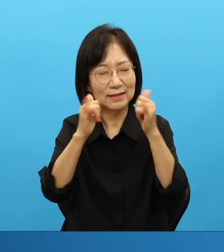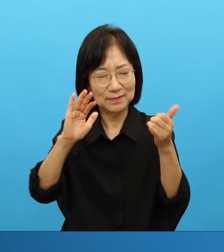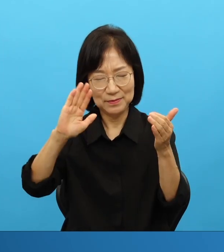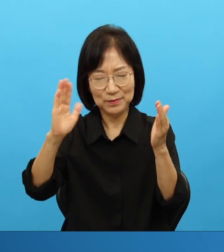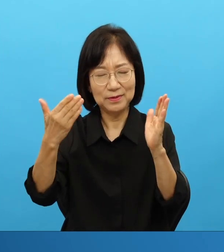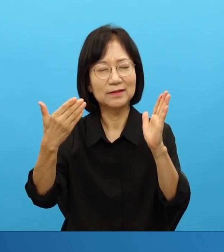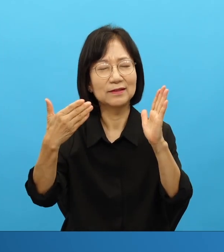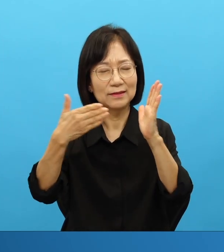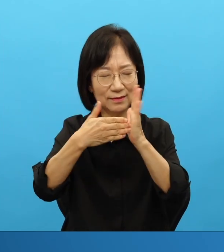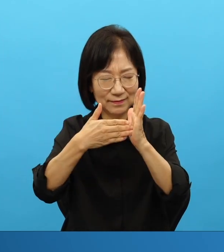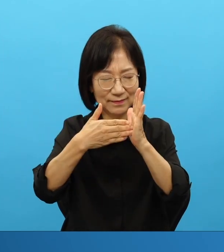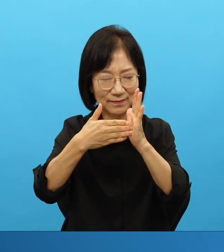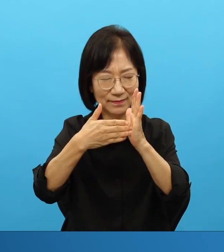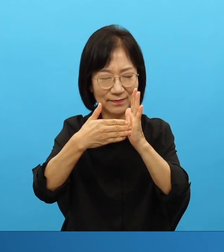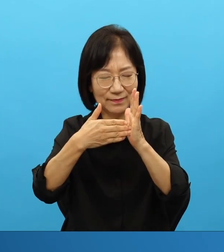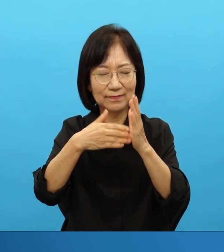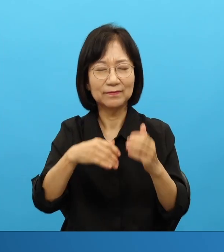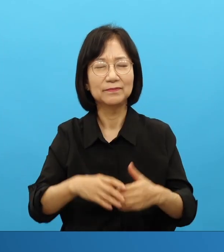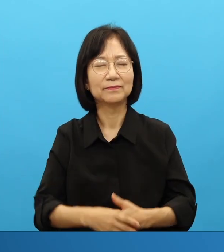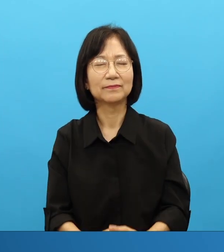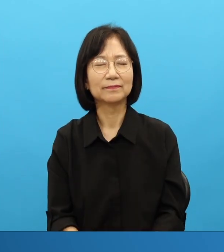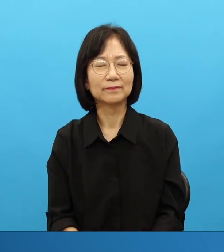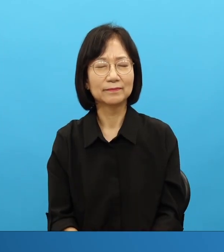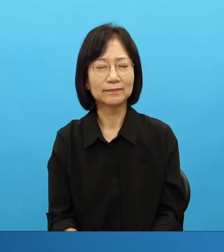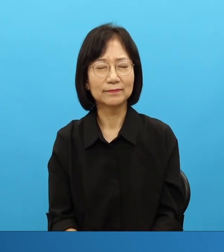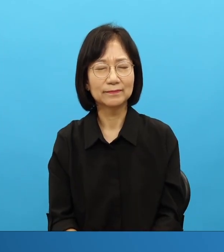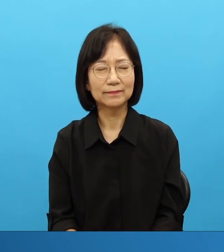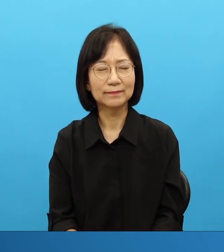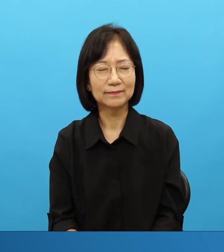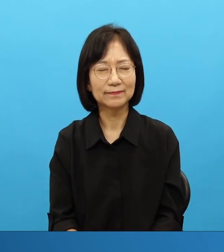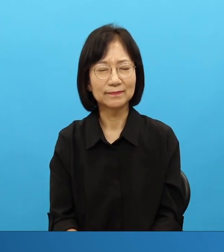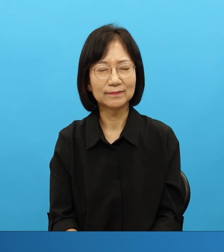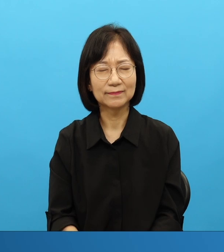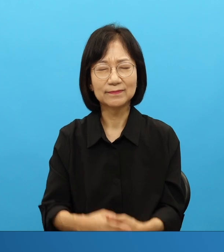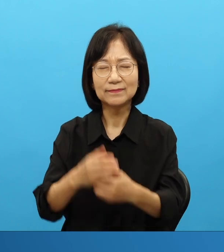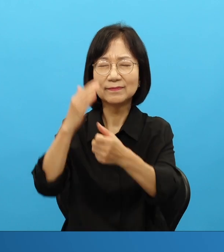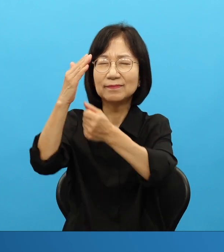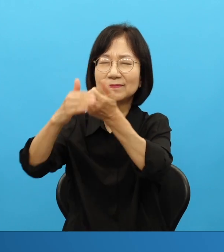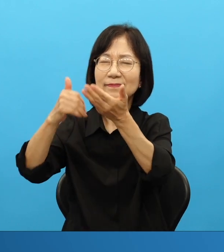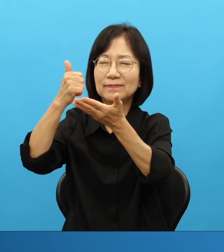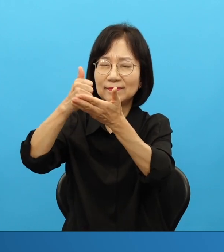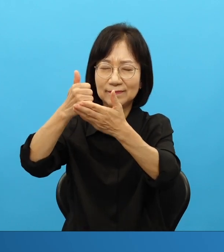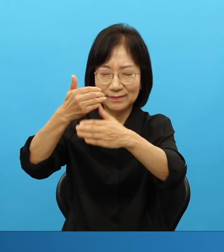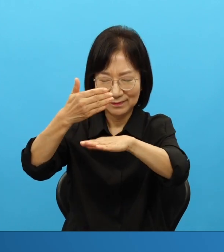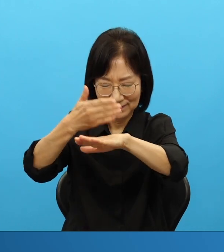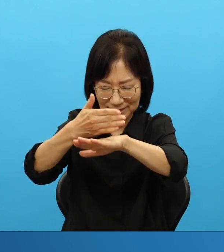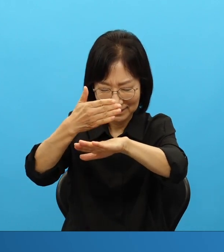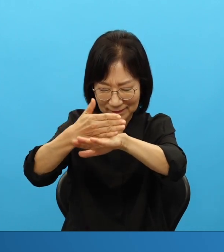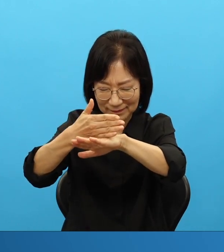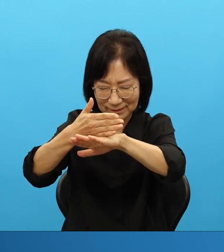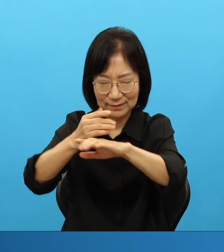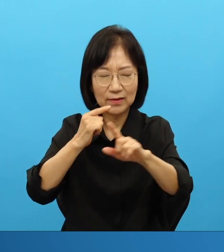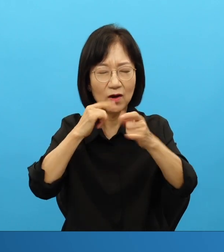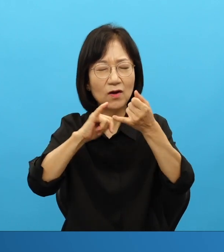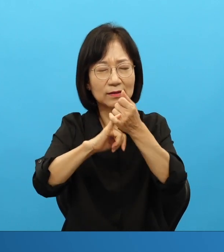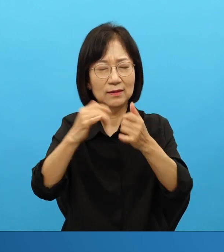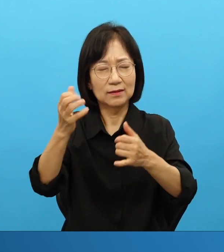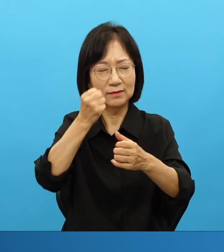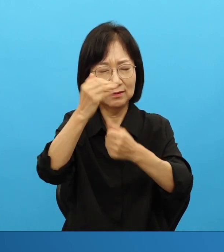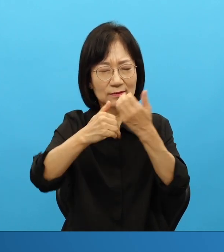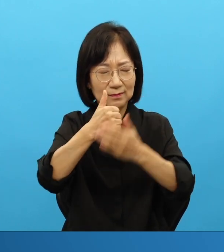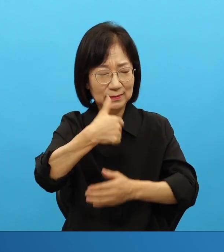Christ, he is a new creation. The old has gone, the new is here. 하나님 감사합니다. 언약 가진 하나님